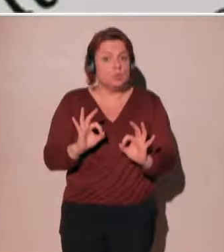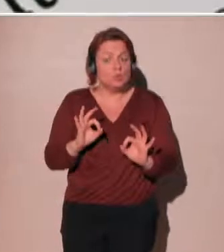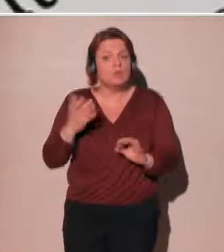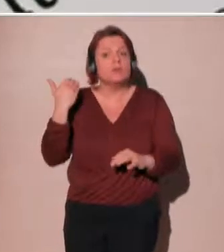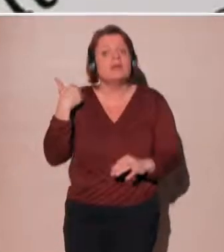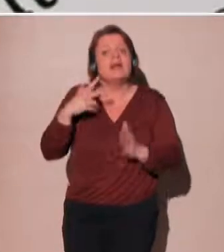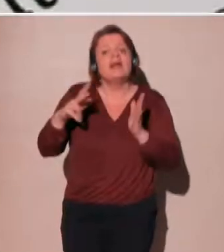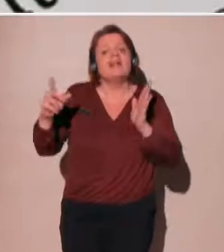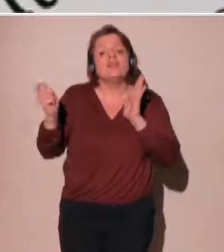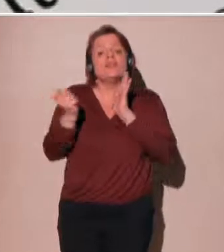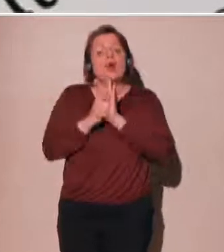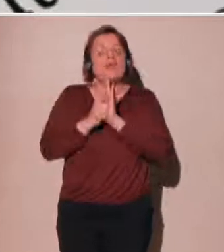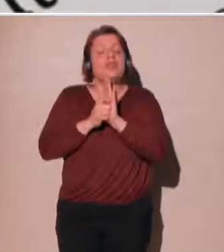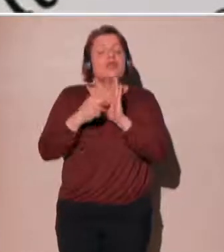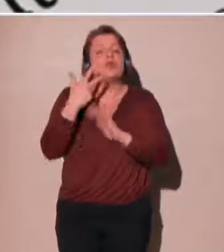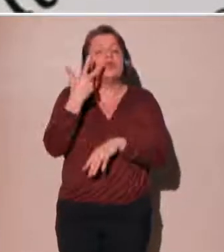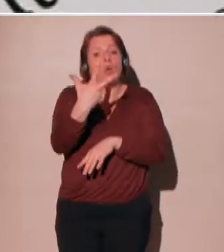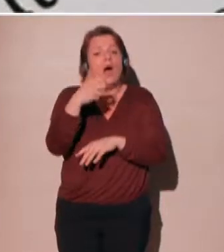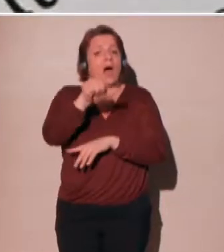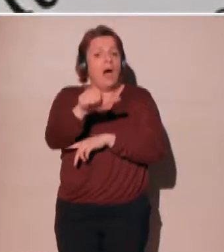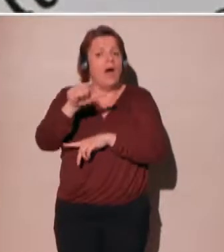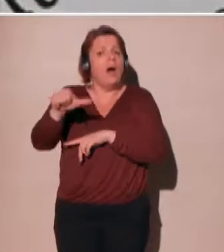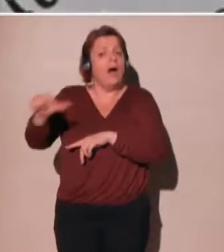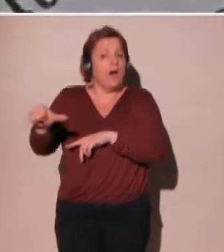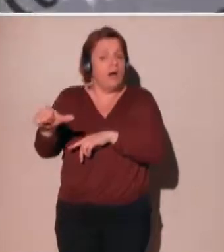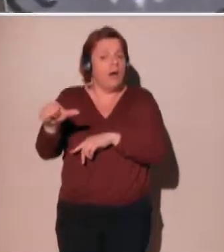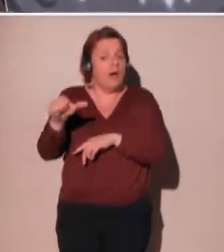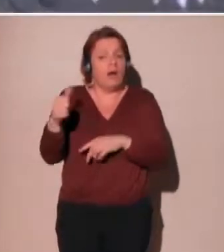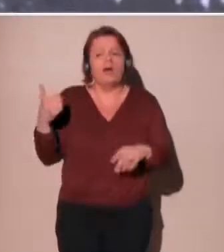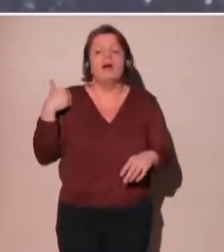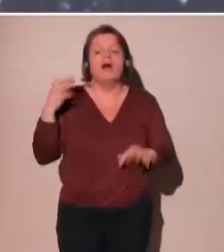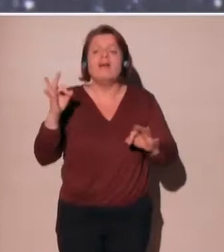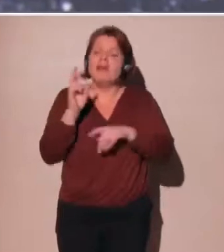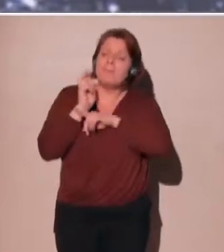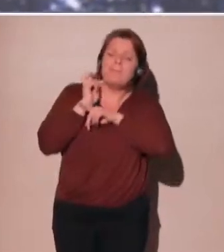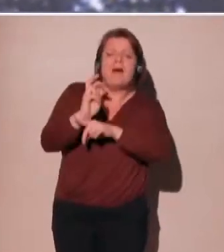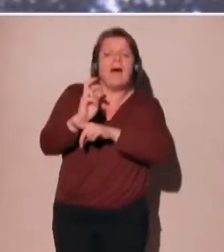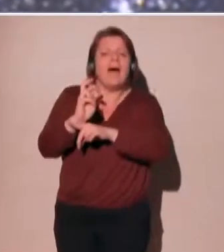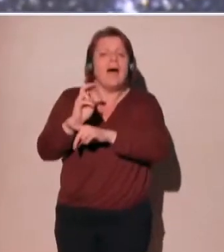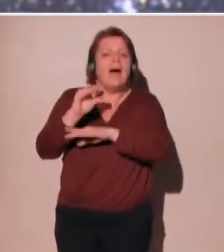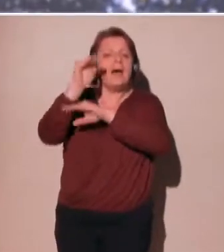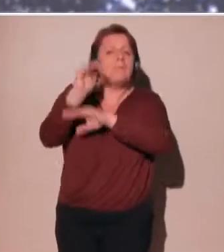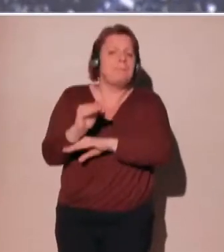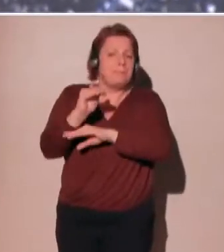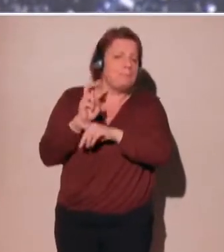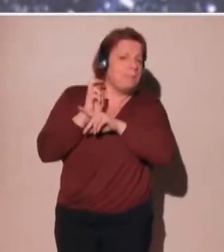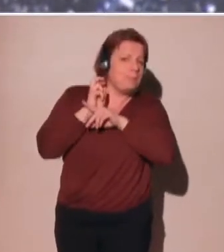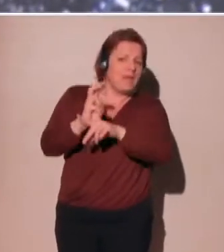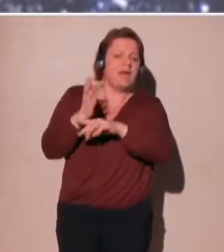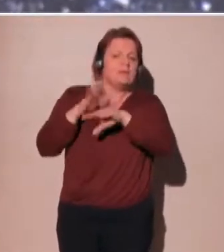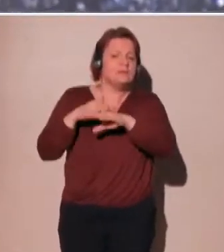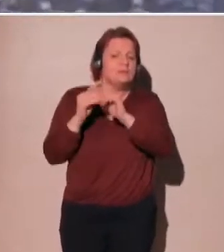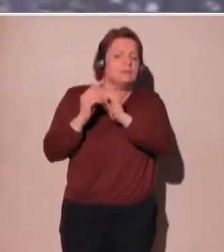note triple A pour ce qui est des prêts hypothécaires, vous vous souvenez. Mais ils